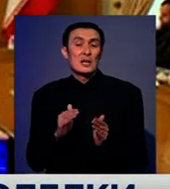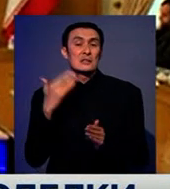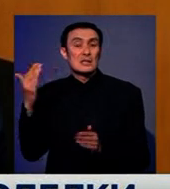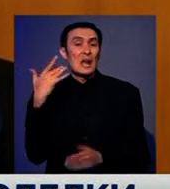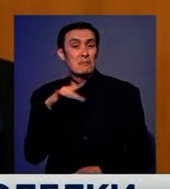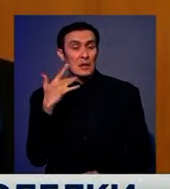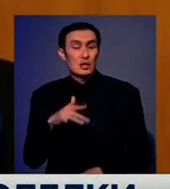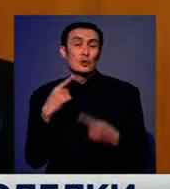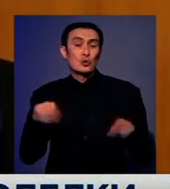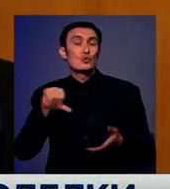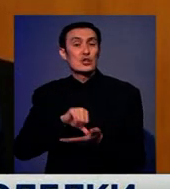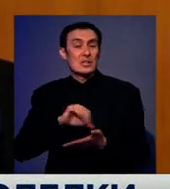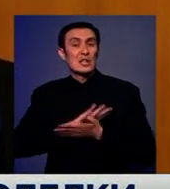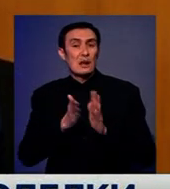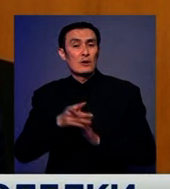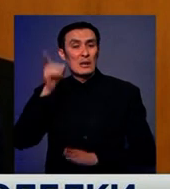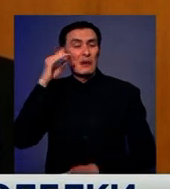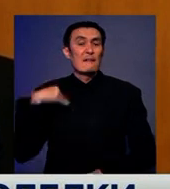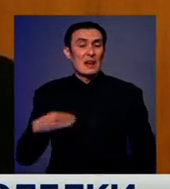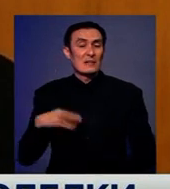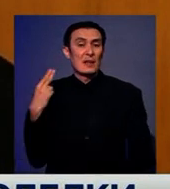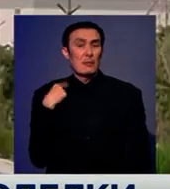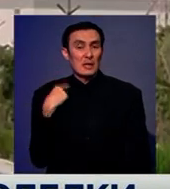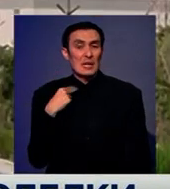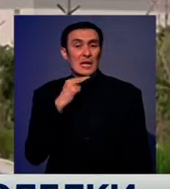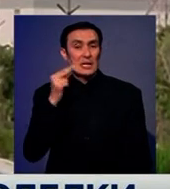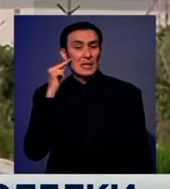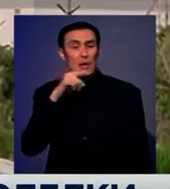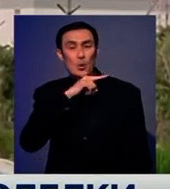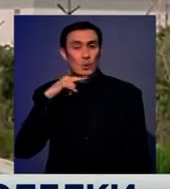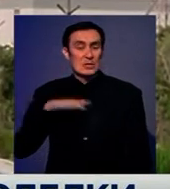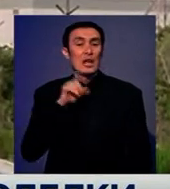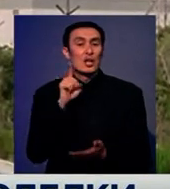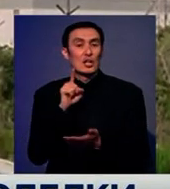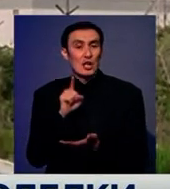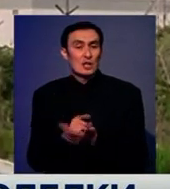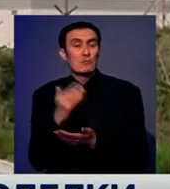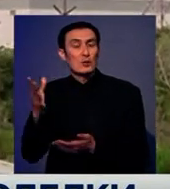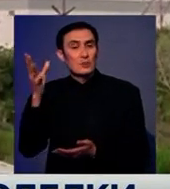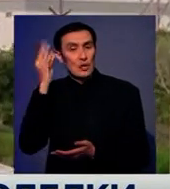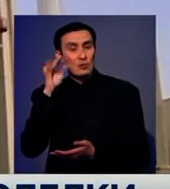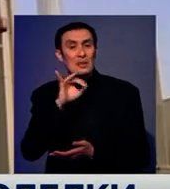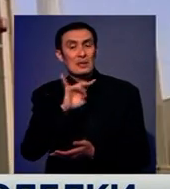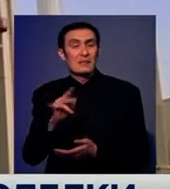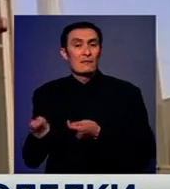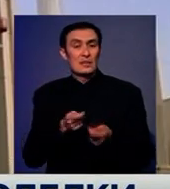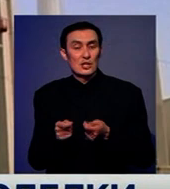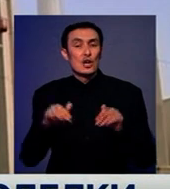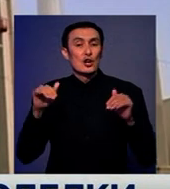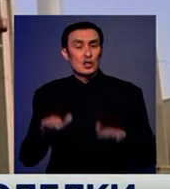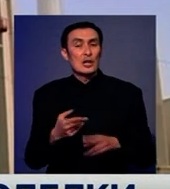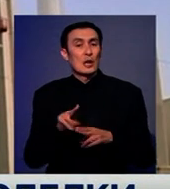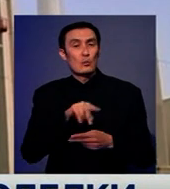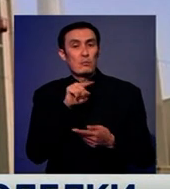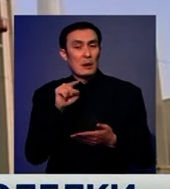стороны Америки. Другие участники соглашения – Германия, Франция, Великобритания, Китай и Россия – должны, по мнению иранских властей, решить